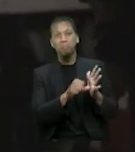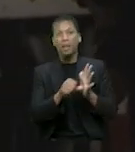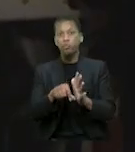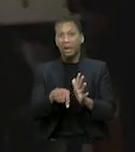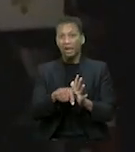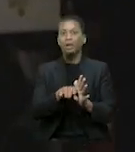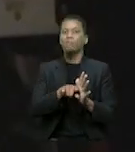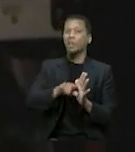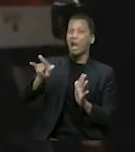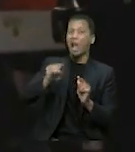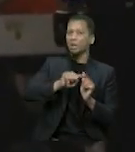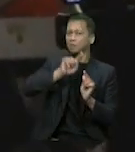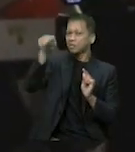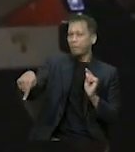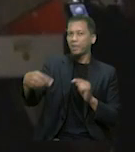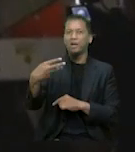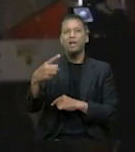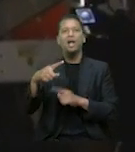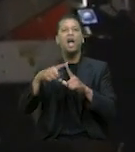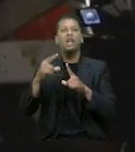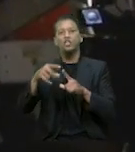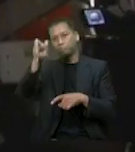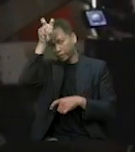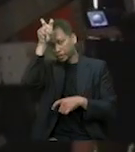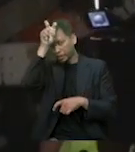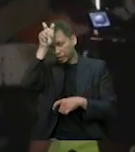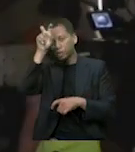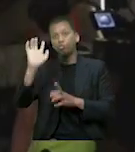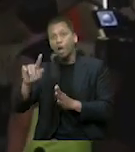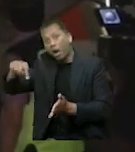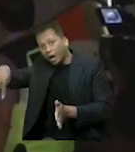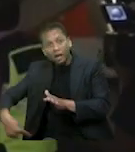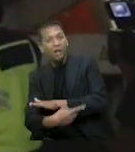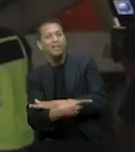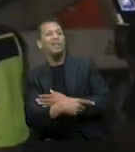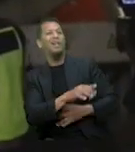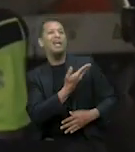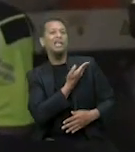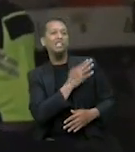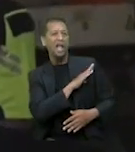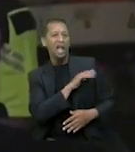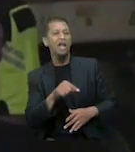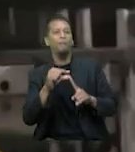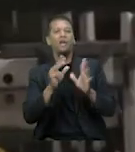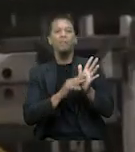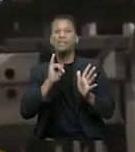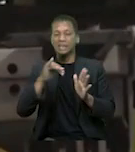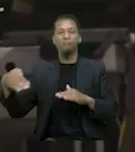laris Mesir dan selanjutnya dikirim ke jalur Gaza dengan bekerja sama dengan Palang Merah